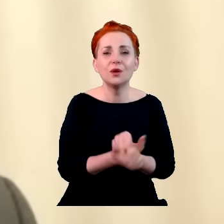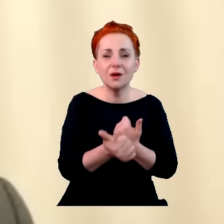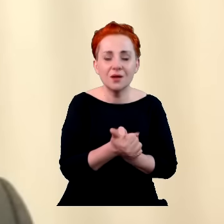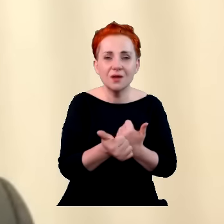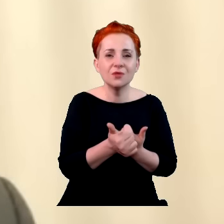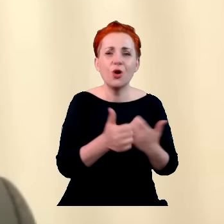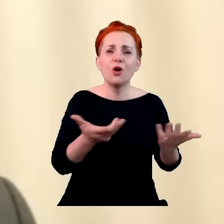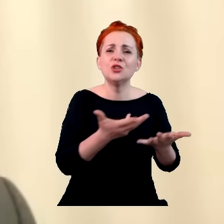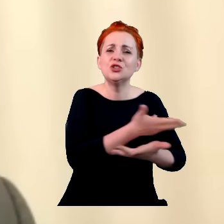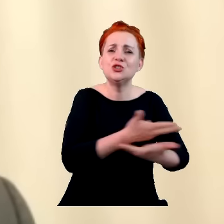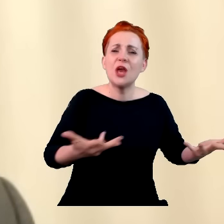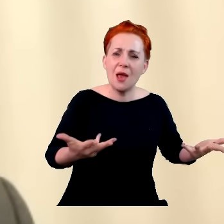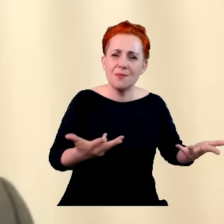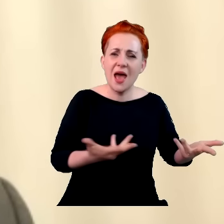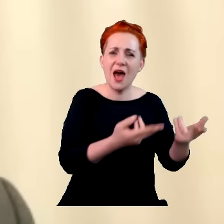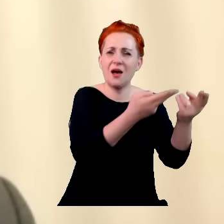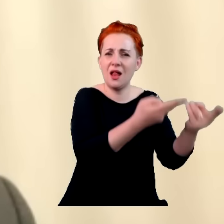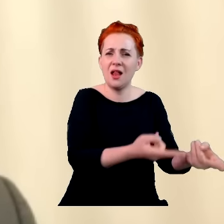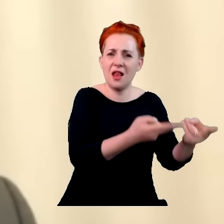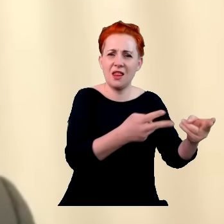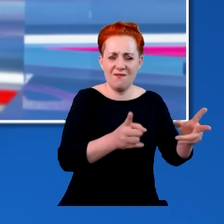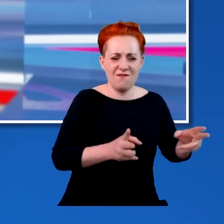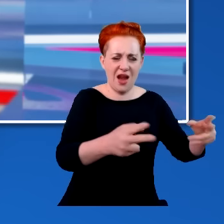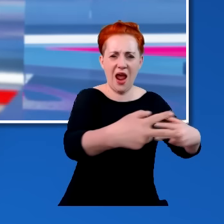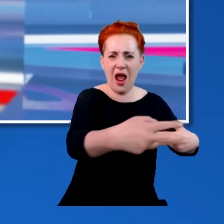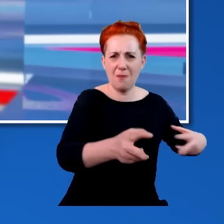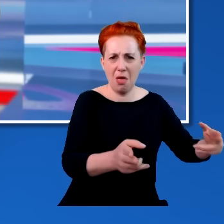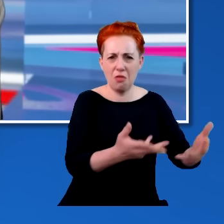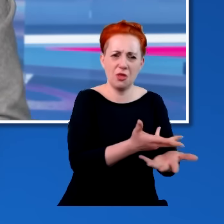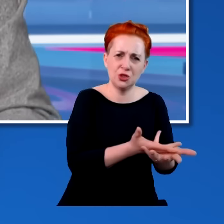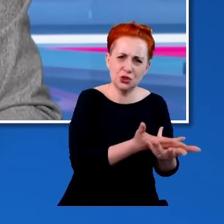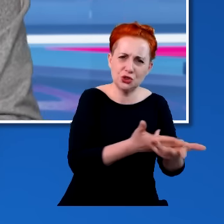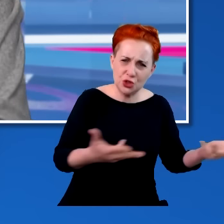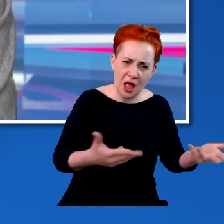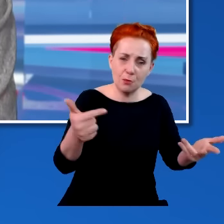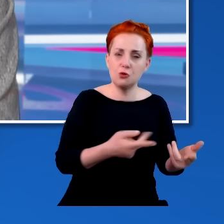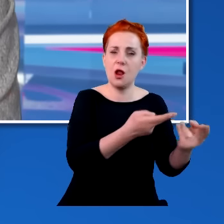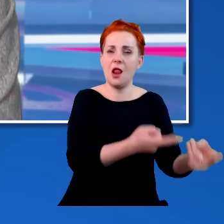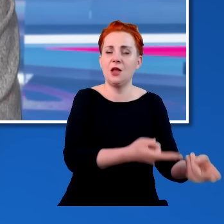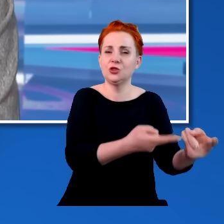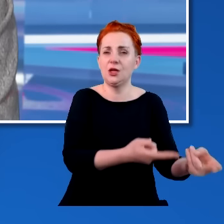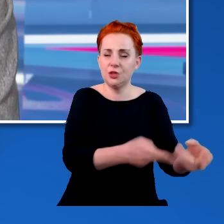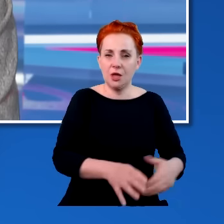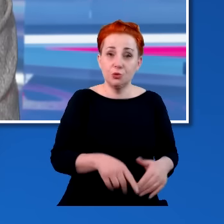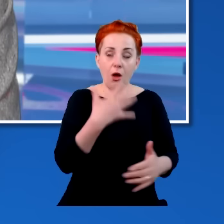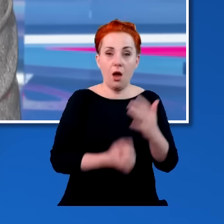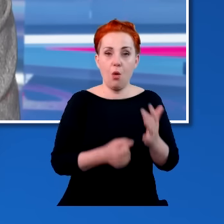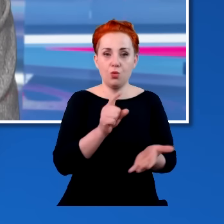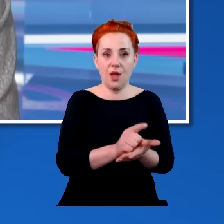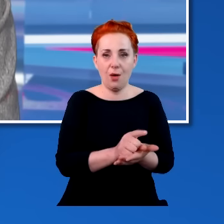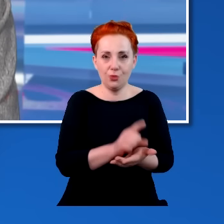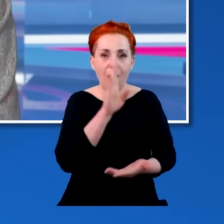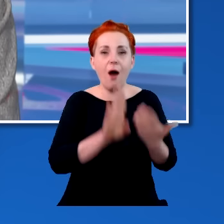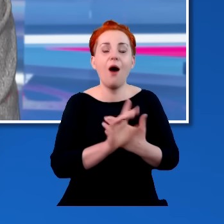ugorze, tak, o tym zostawieniu czy kawałka nieruchomości, kawałka pola odłogiem i okazuje się, że co